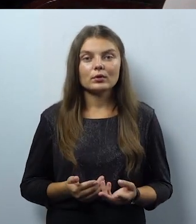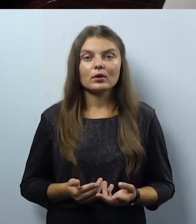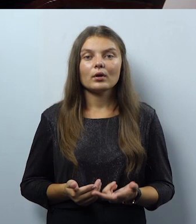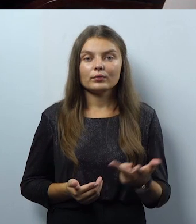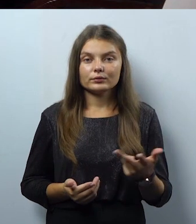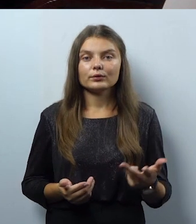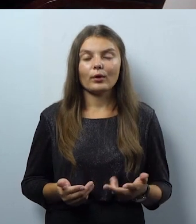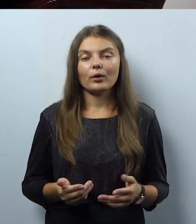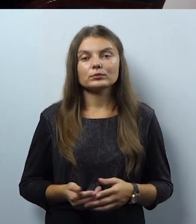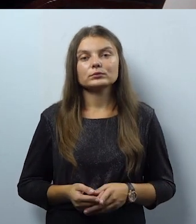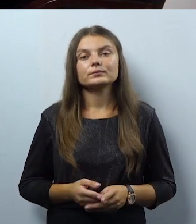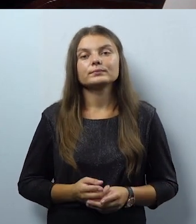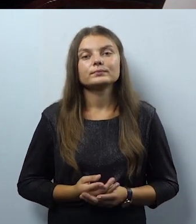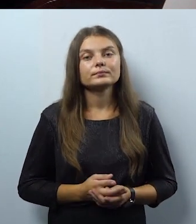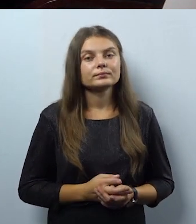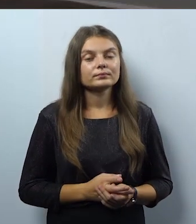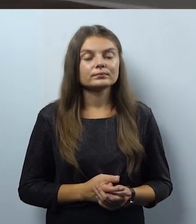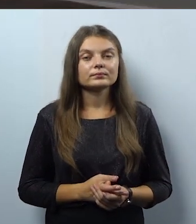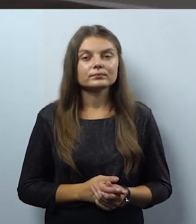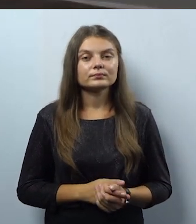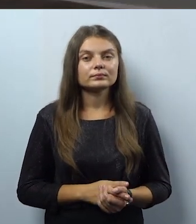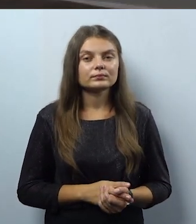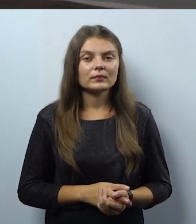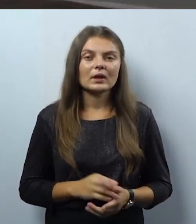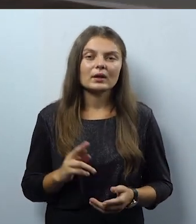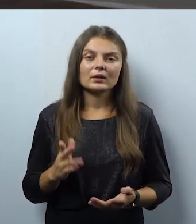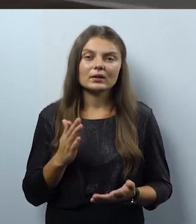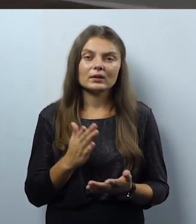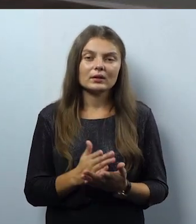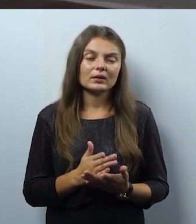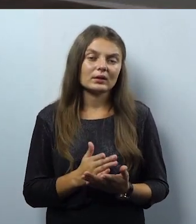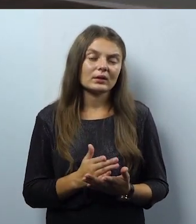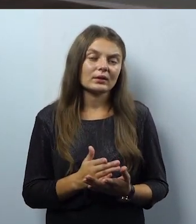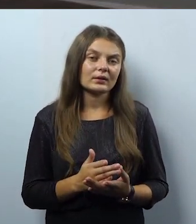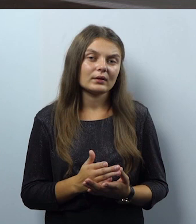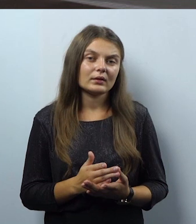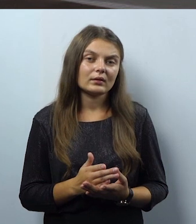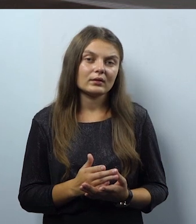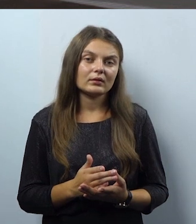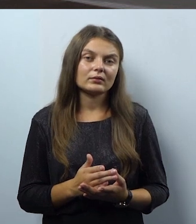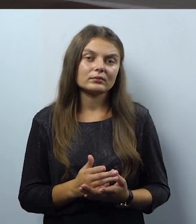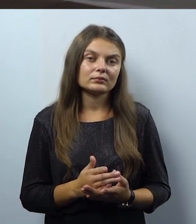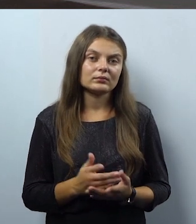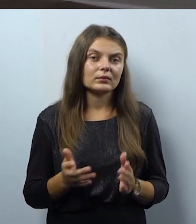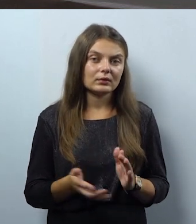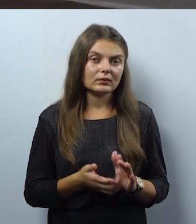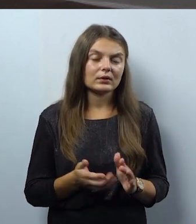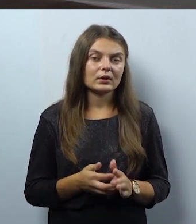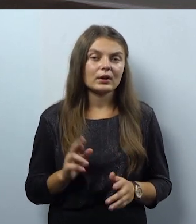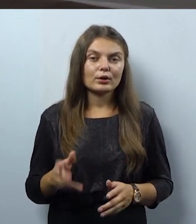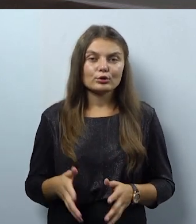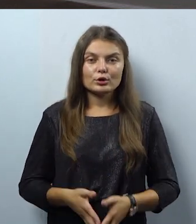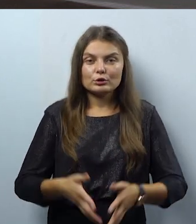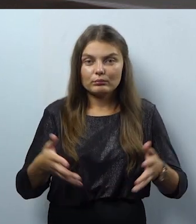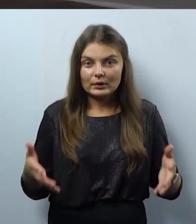і на яких етапах вони реформовані. Але ми говорили про виклики, пані Оксана. Дивіться, якщо збільшується територія, ну, створюється